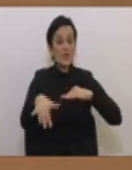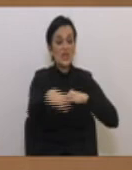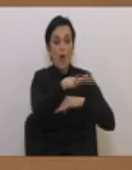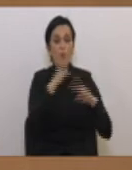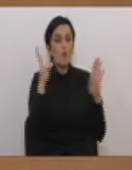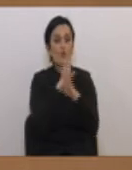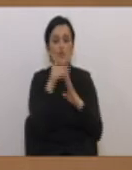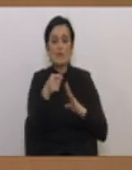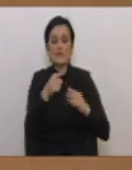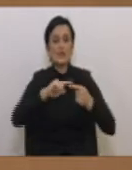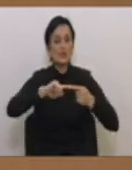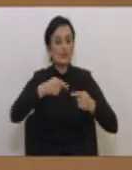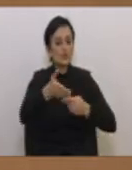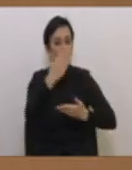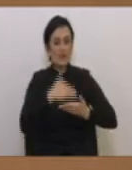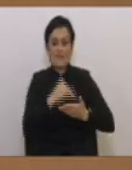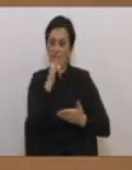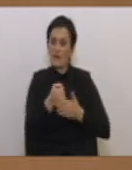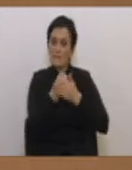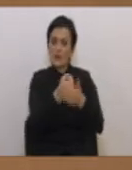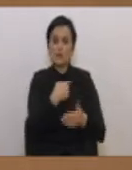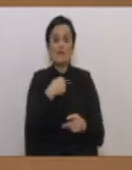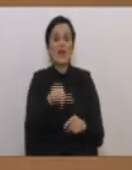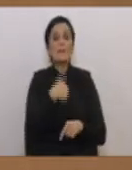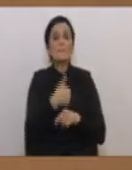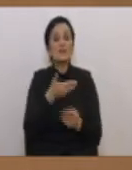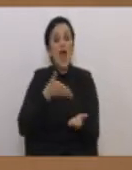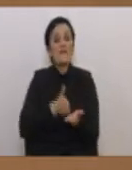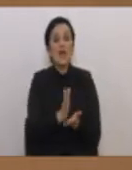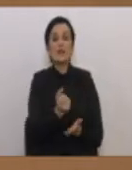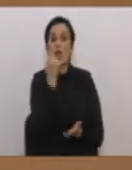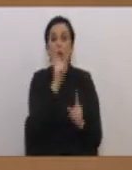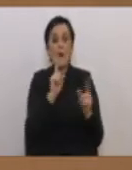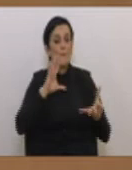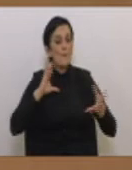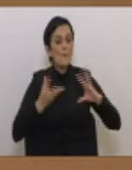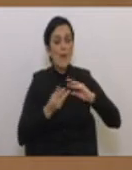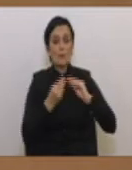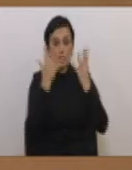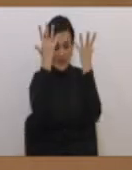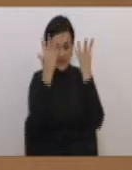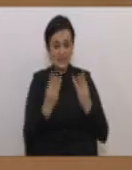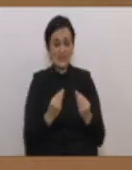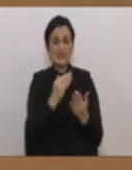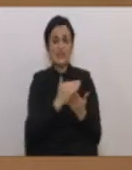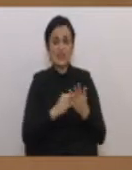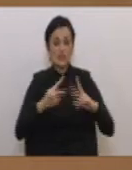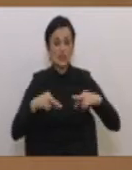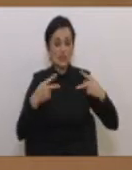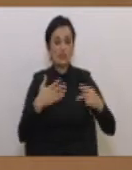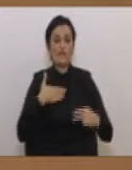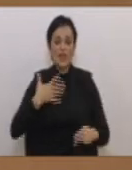ვერავითარ შედეგს ვერ მიაღწევენ. ჩვენი მთავარი ამოცანა არის დღის ეს რიგის ცვლილება, ჩვენს ქვეყანას ჭირდება, საზოგადოებას, ხალხს